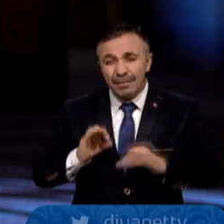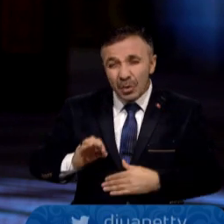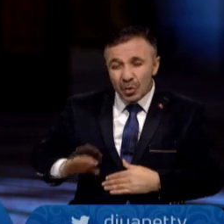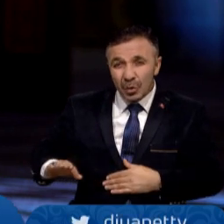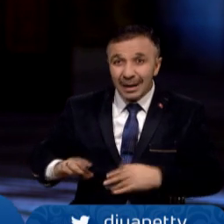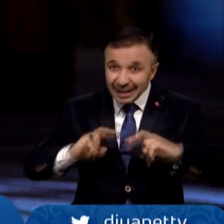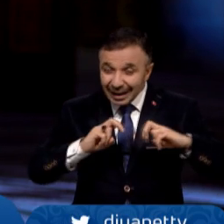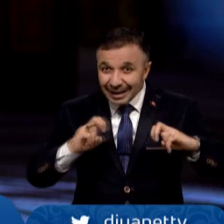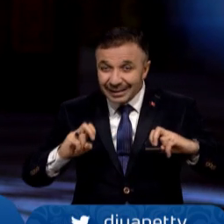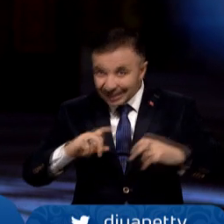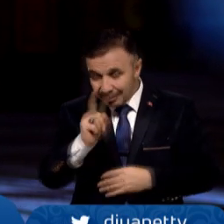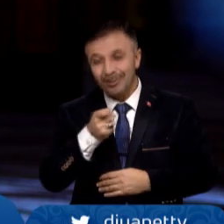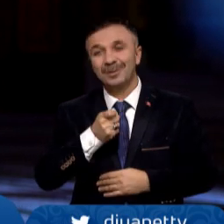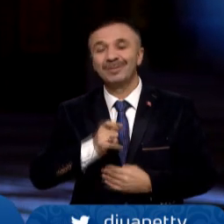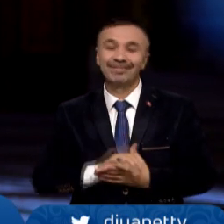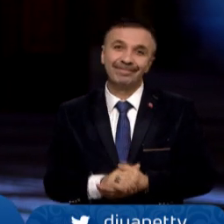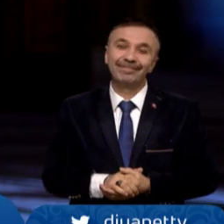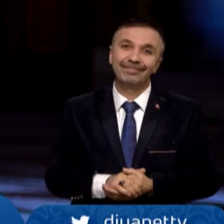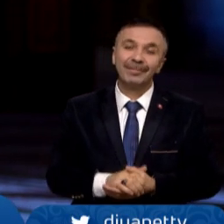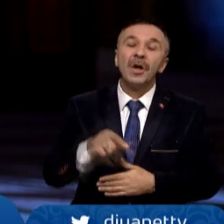yetim çocukları araştırır